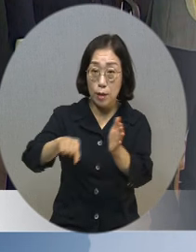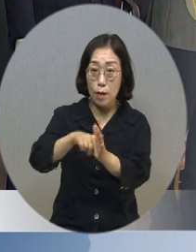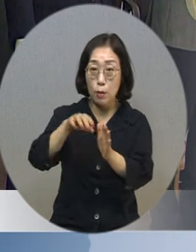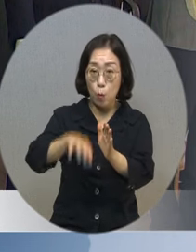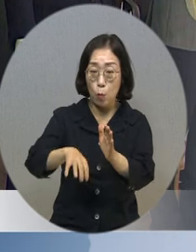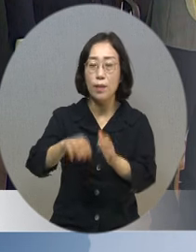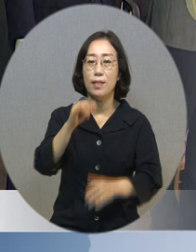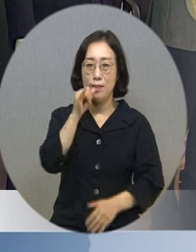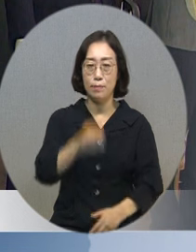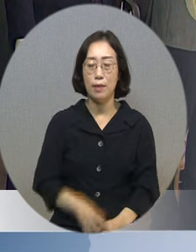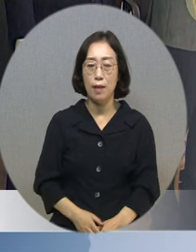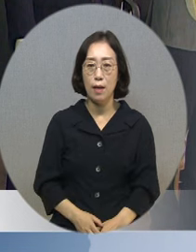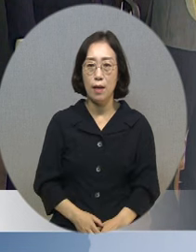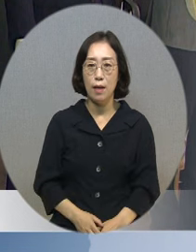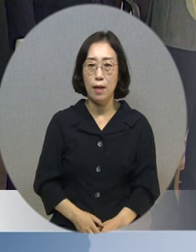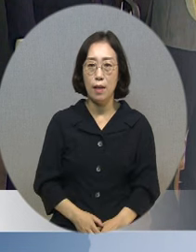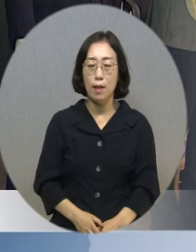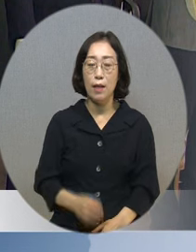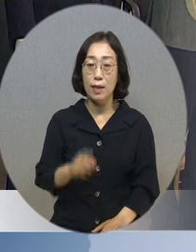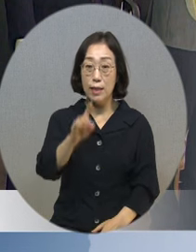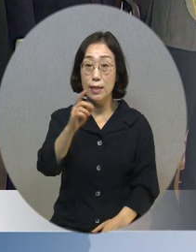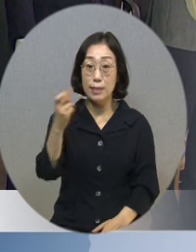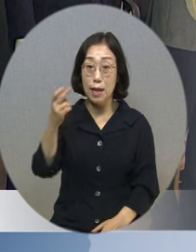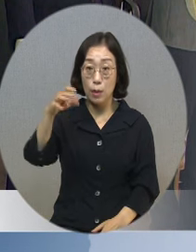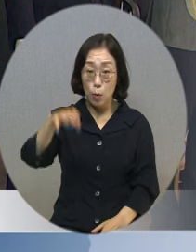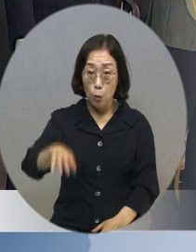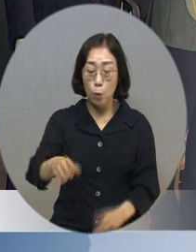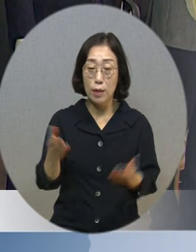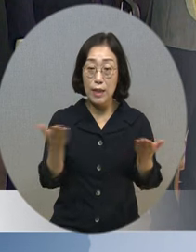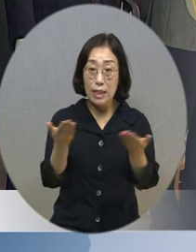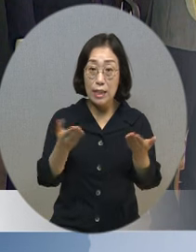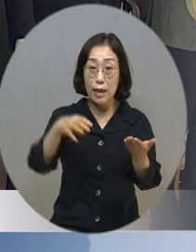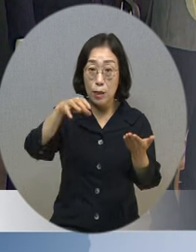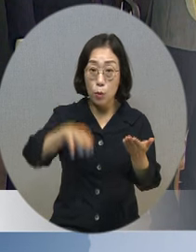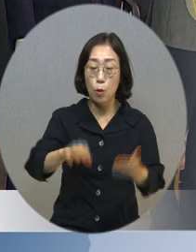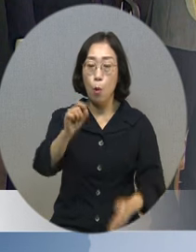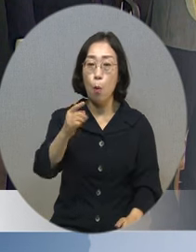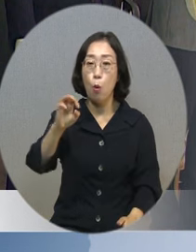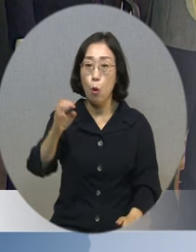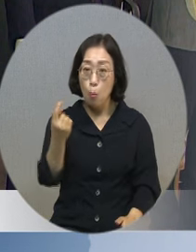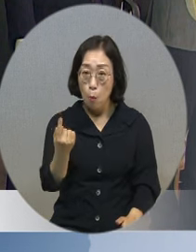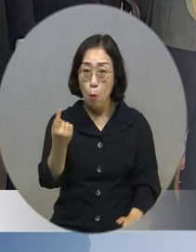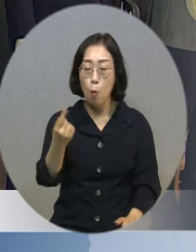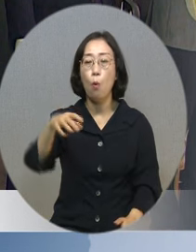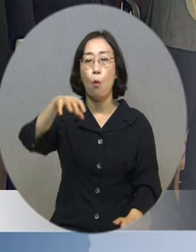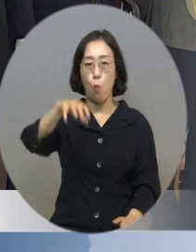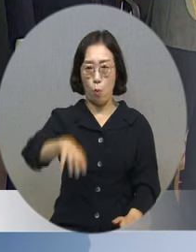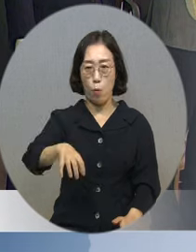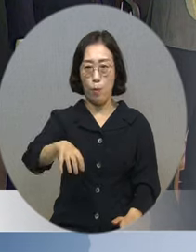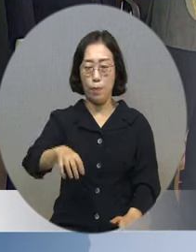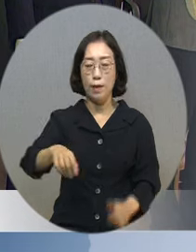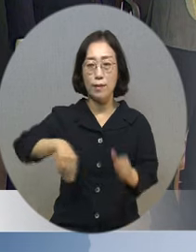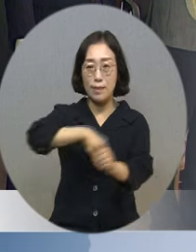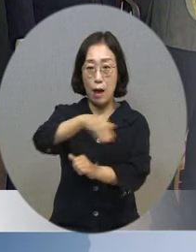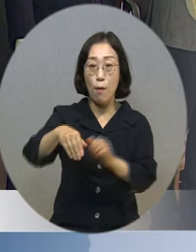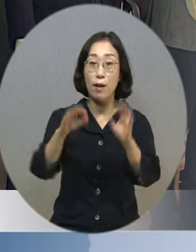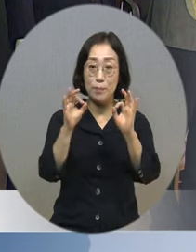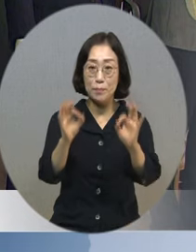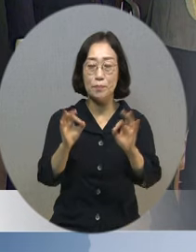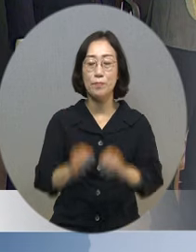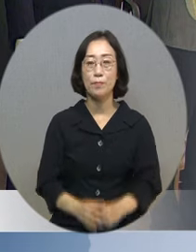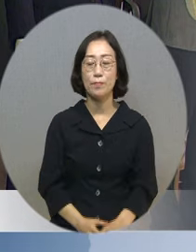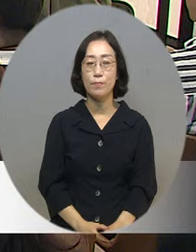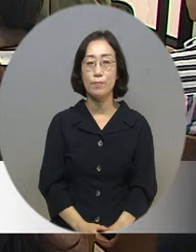있습니다. 경기도 일산에 자리한 장애인 표준 사업장 올모라는 곳인데요. 정유정 기자가 소개합니다.